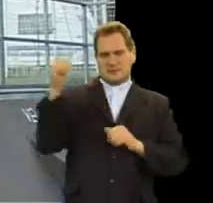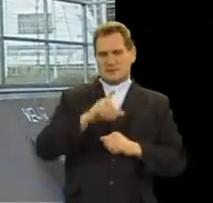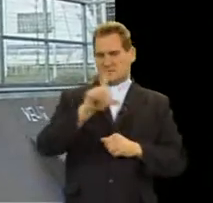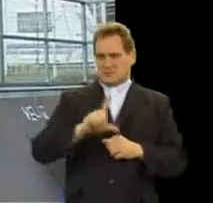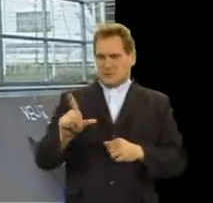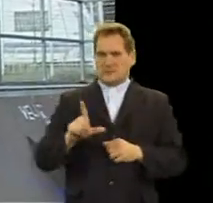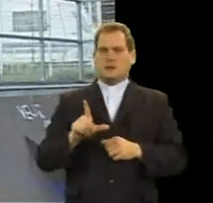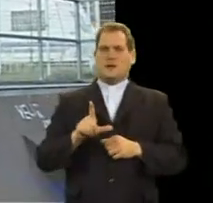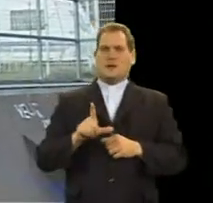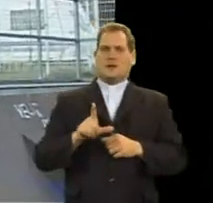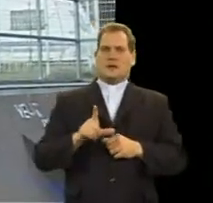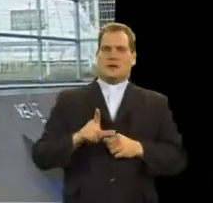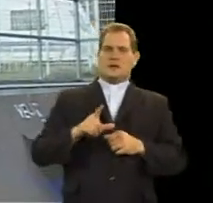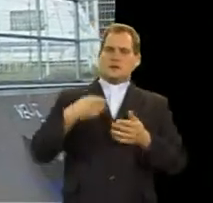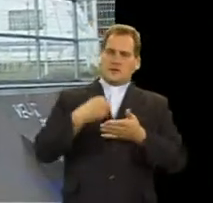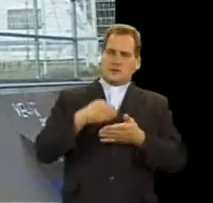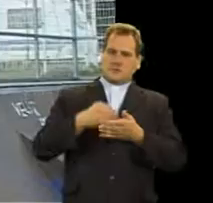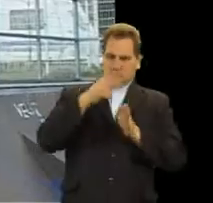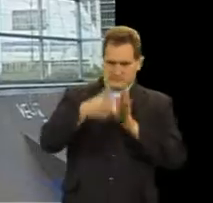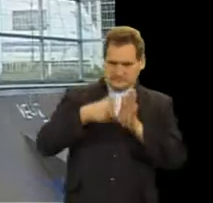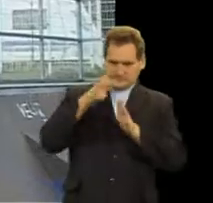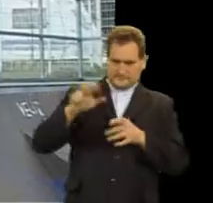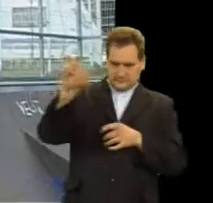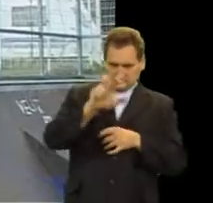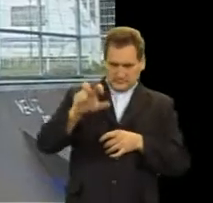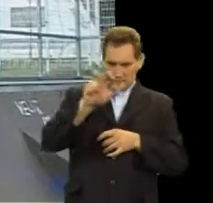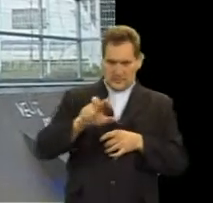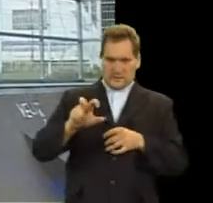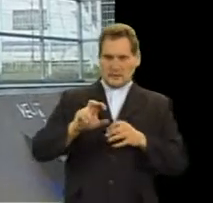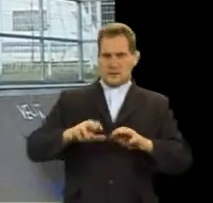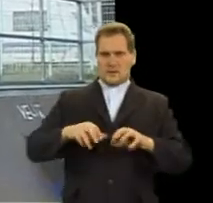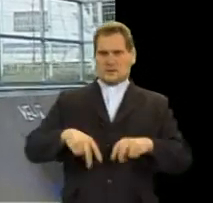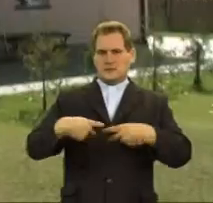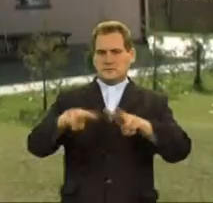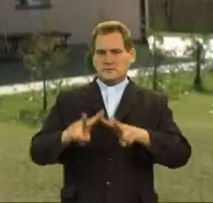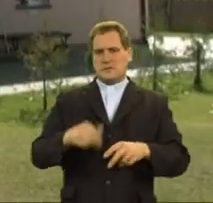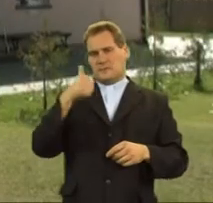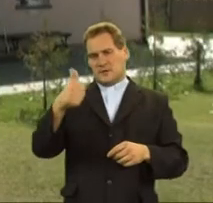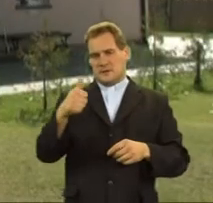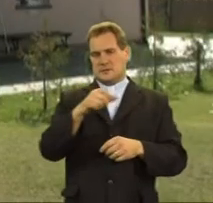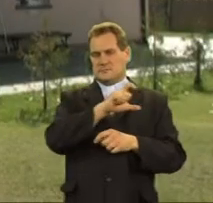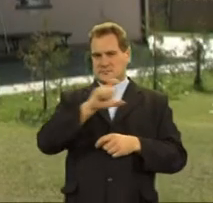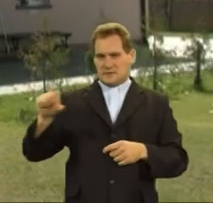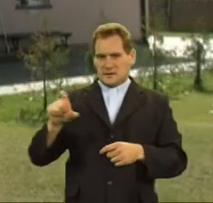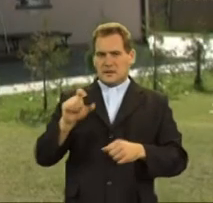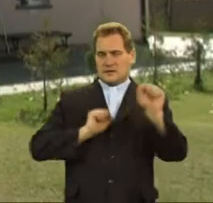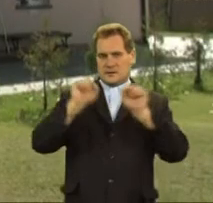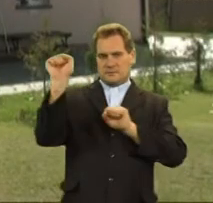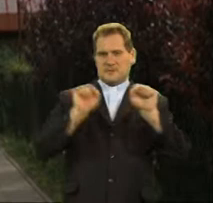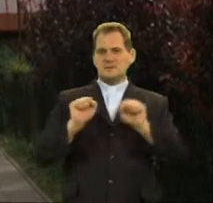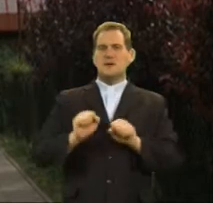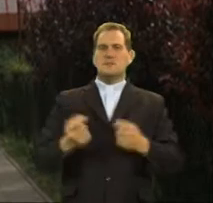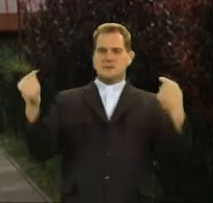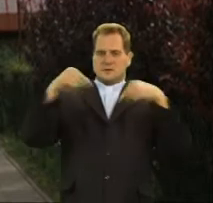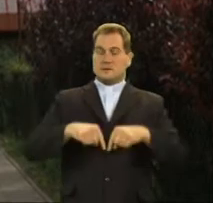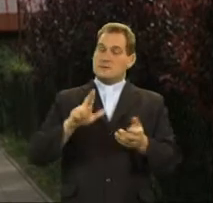że koszt monitoringu czy ogrodzenia zwrócił się nam już po jednym sezonie. Nie tylko kibice, którzy przychodzą na mecze Polonii,